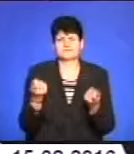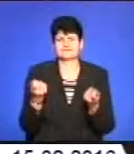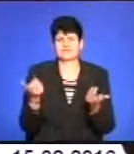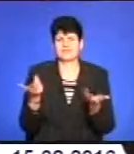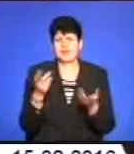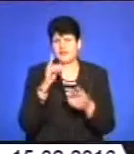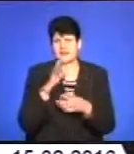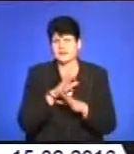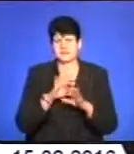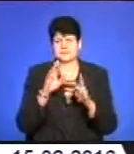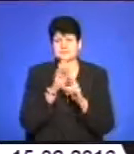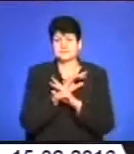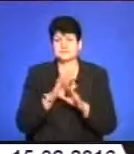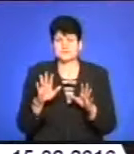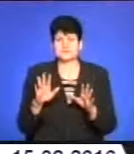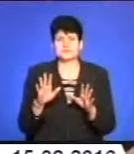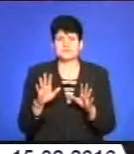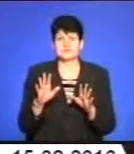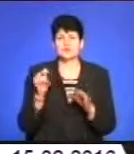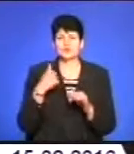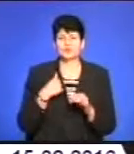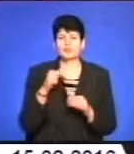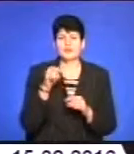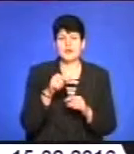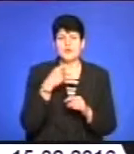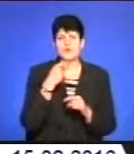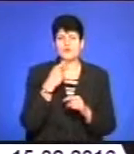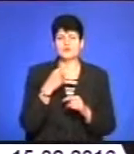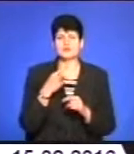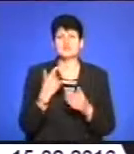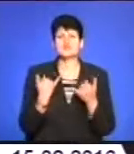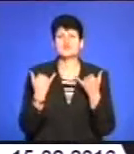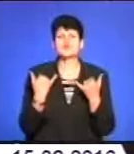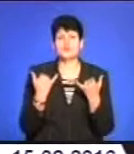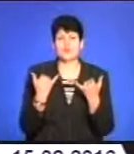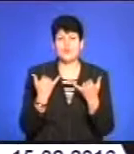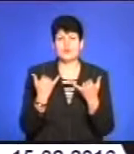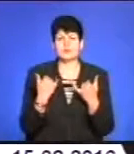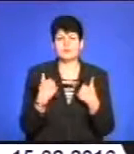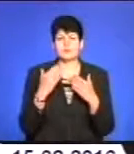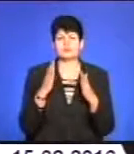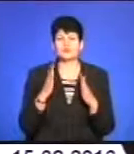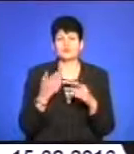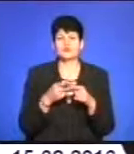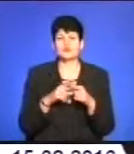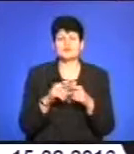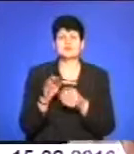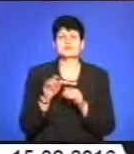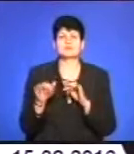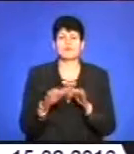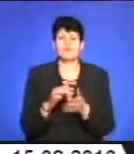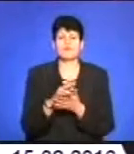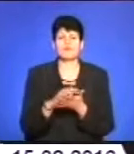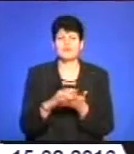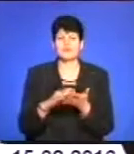якось незручно. Тому я кажу, що сьогодні ми будемо цю справу продовжувати,